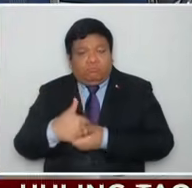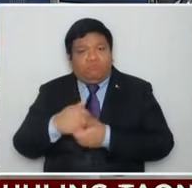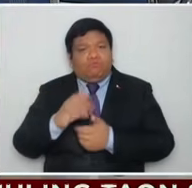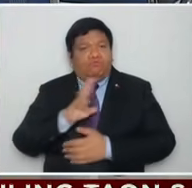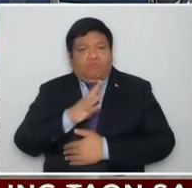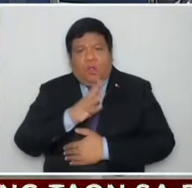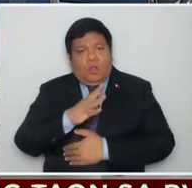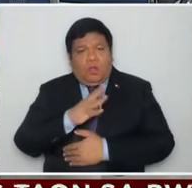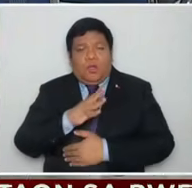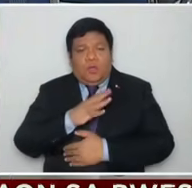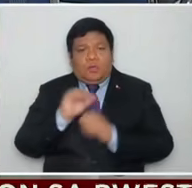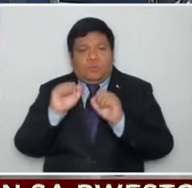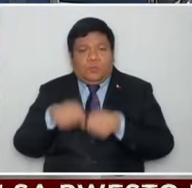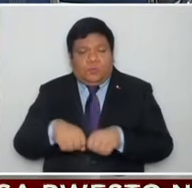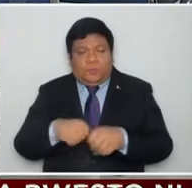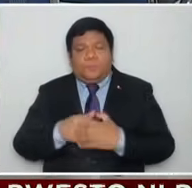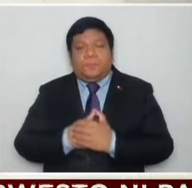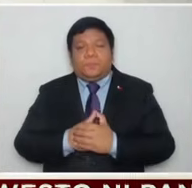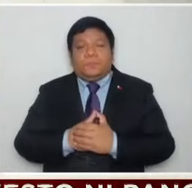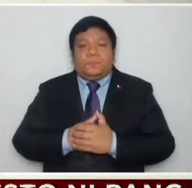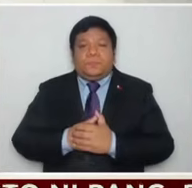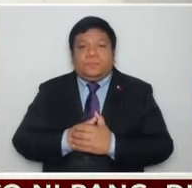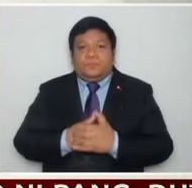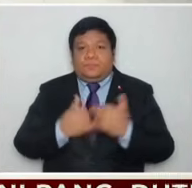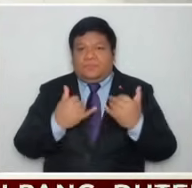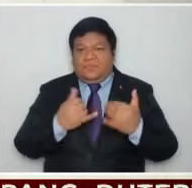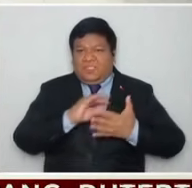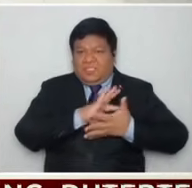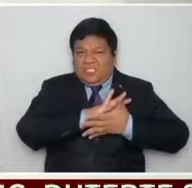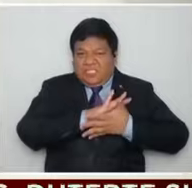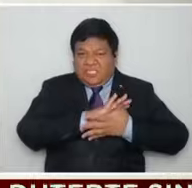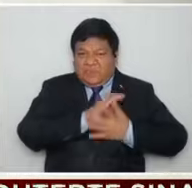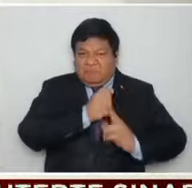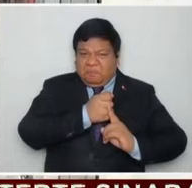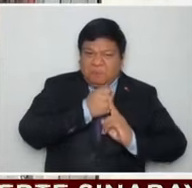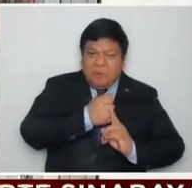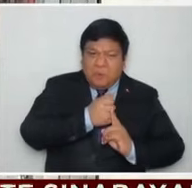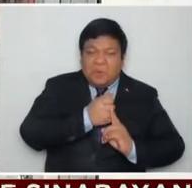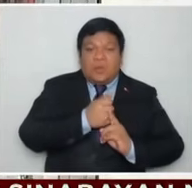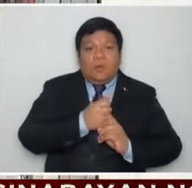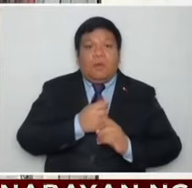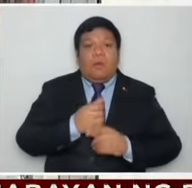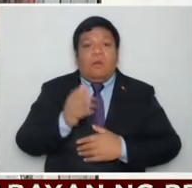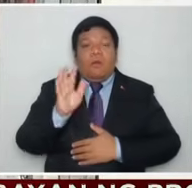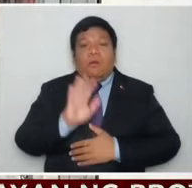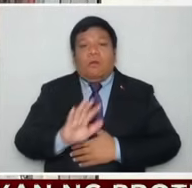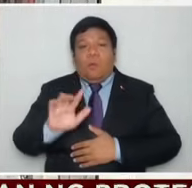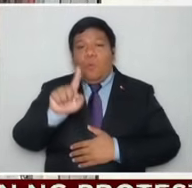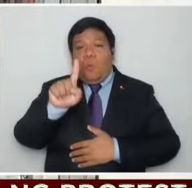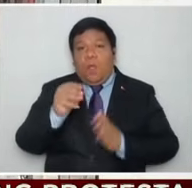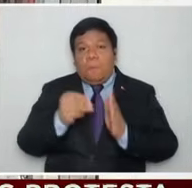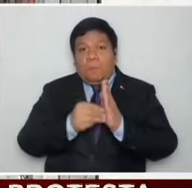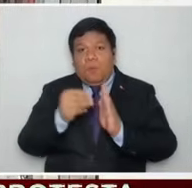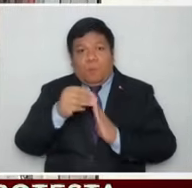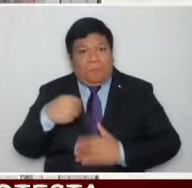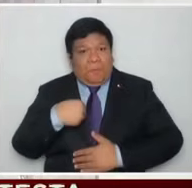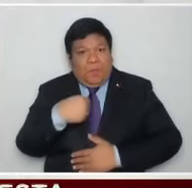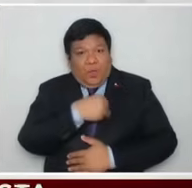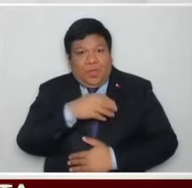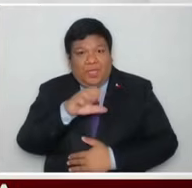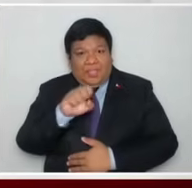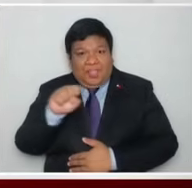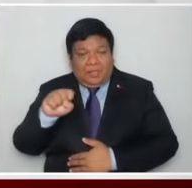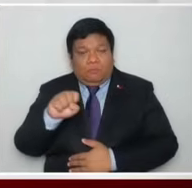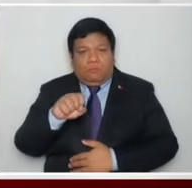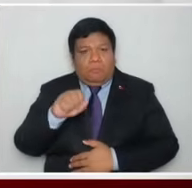branches. Samantala, dahil sa pandemya, mahigit 1 milyong SSS members ang hindi nakabayad ng kontribusyon.